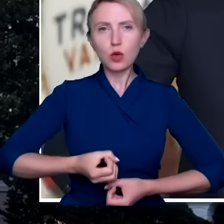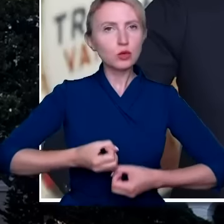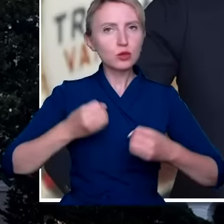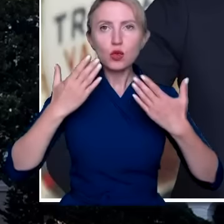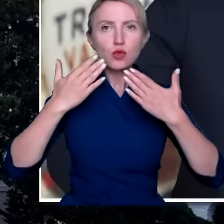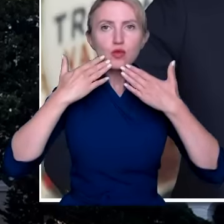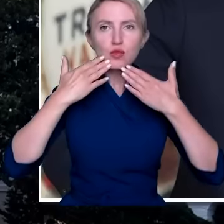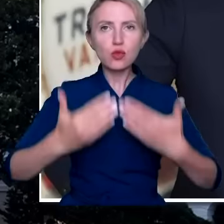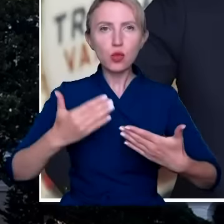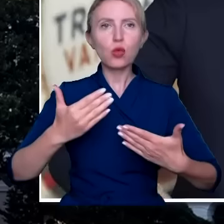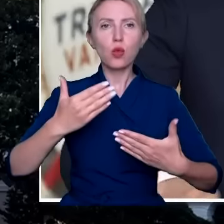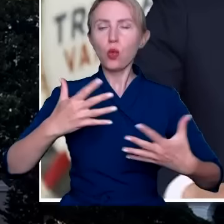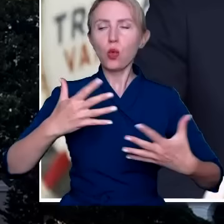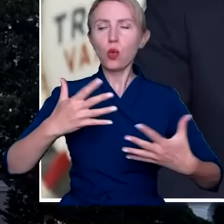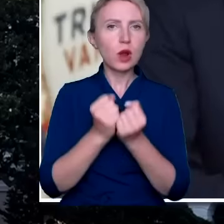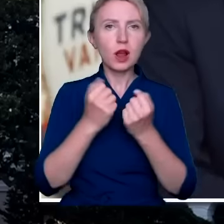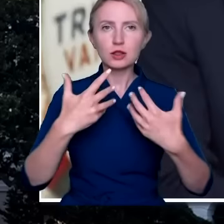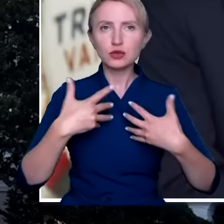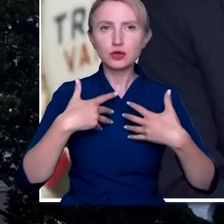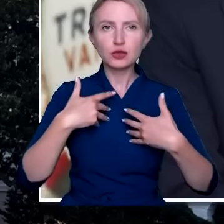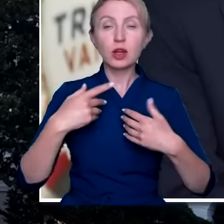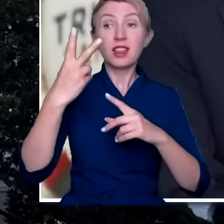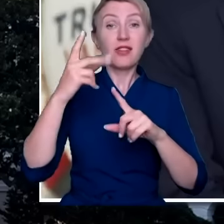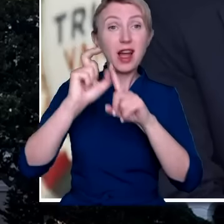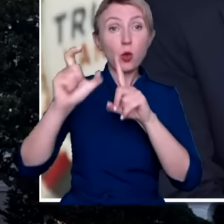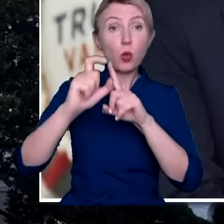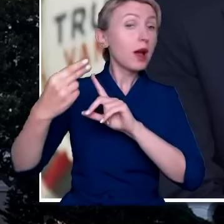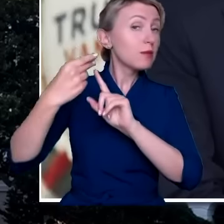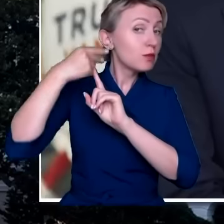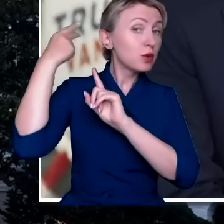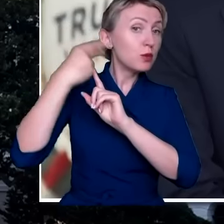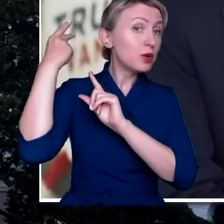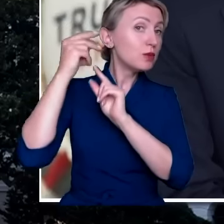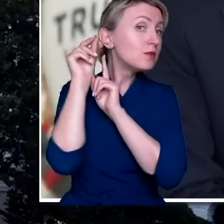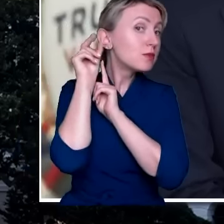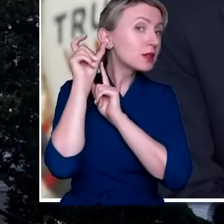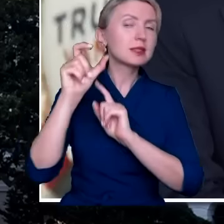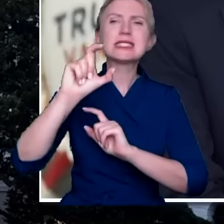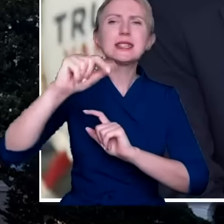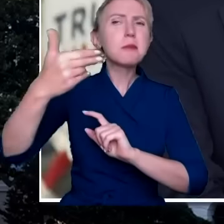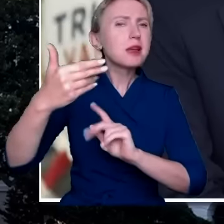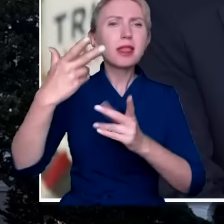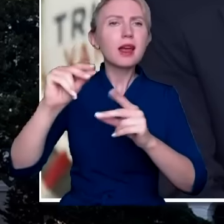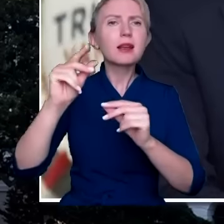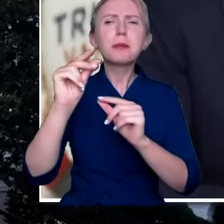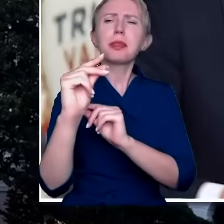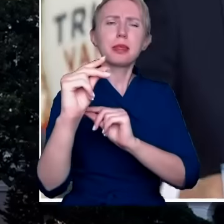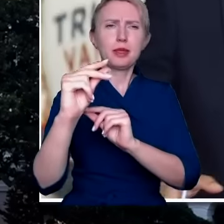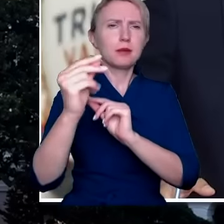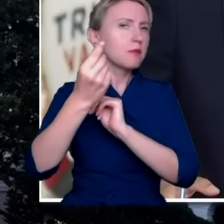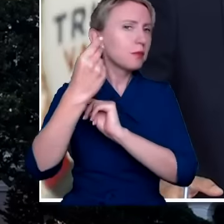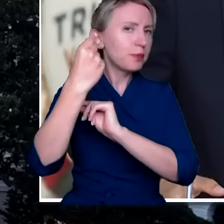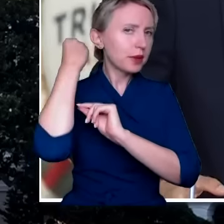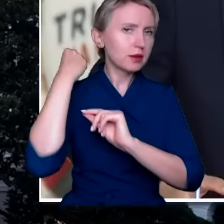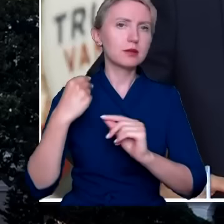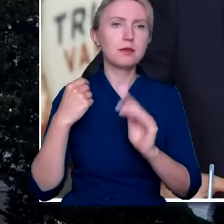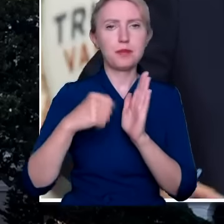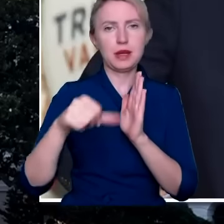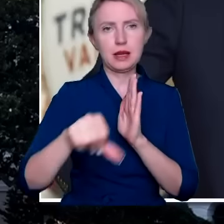zamachu dwie kule minęły głowę Donalda Trumpa dosłownie, nawet nie o centymetry czy cale, ale o milimetry od